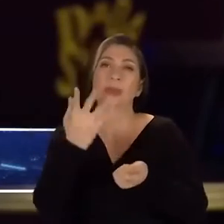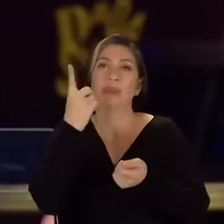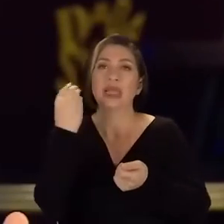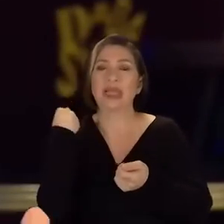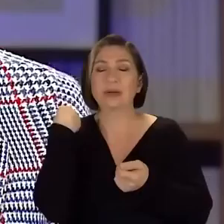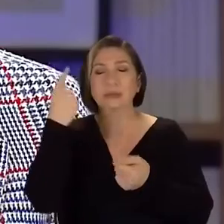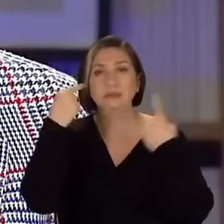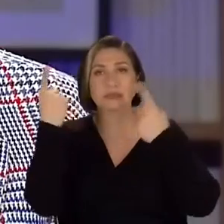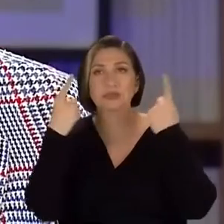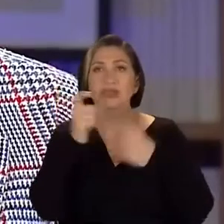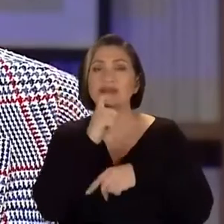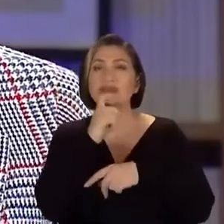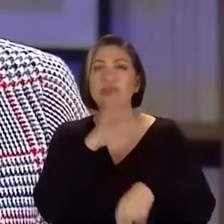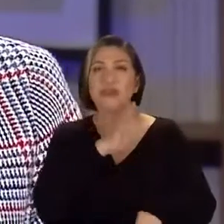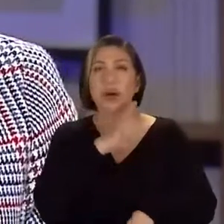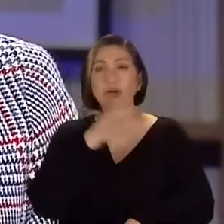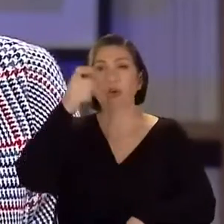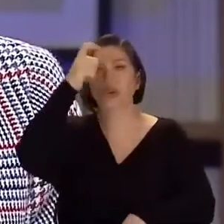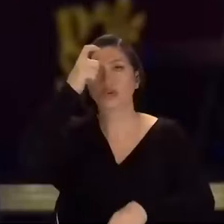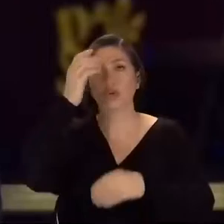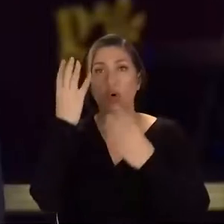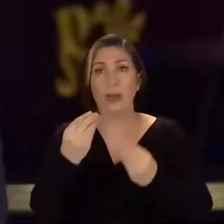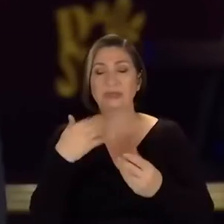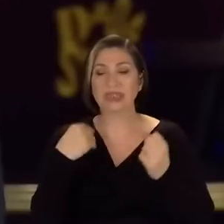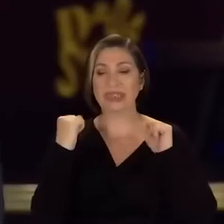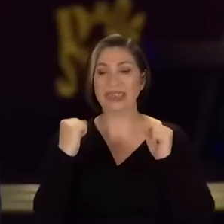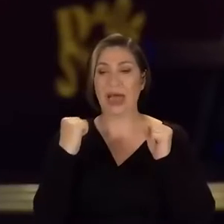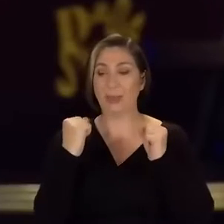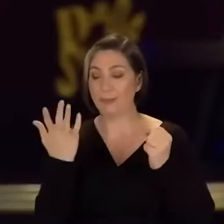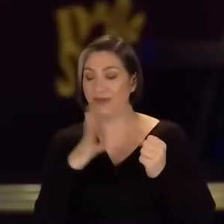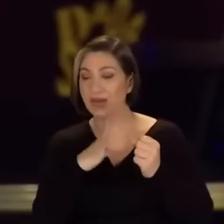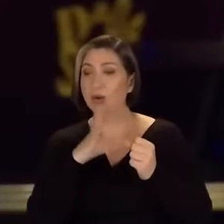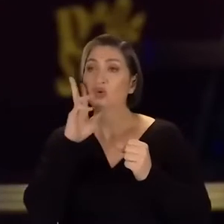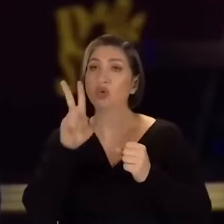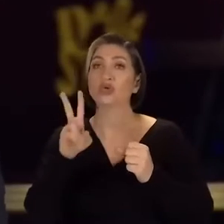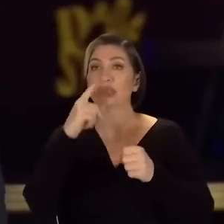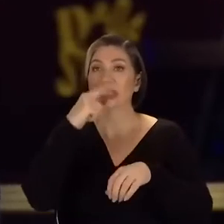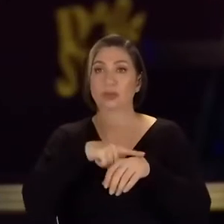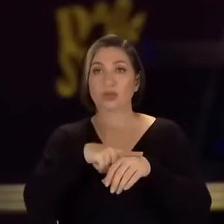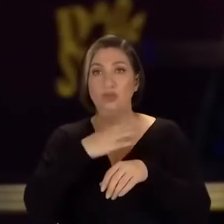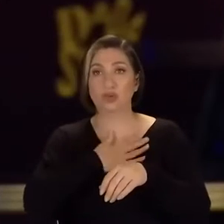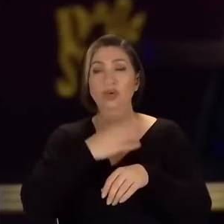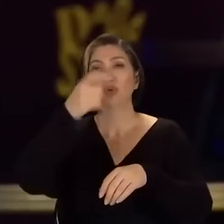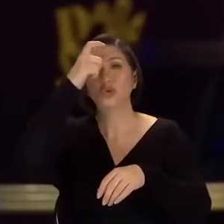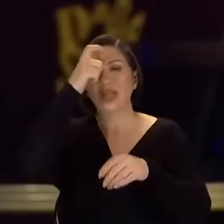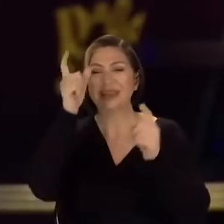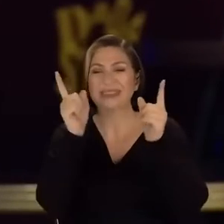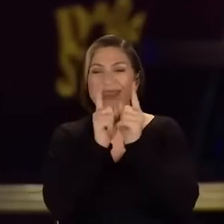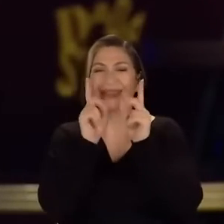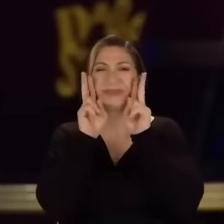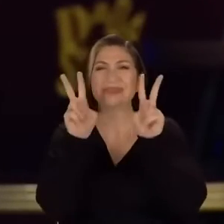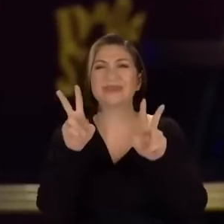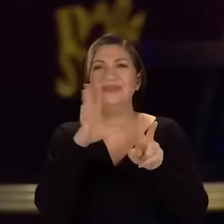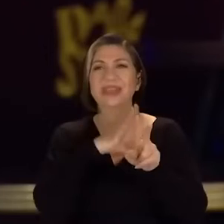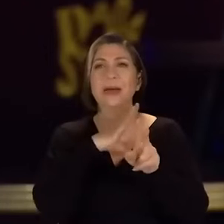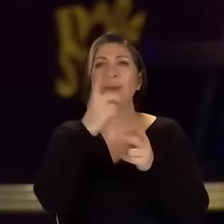bir algı yanlışlığı var. Şimdi Türk halkı olarak biz sağlam varlıklara güveniyoruz ve inanıyoruz. Hani diyoruz ya Türkler kısa vadeli bakış açısı